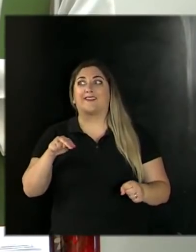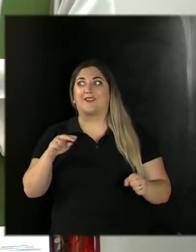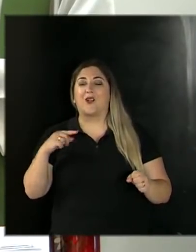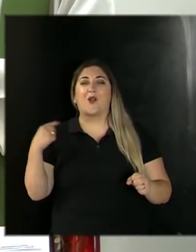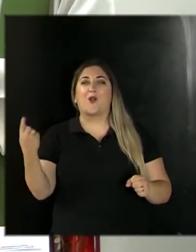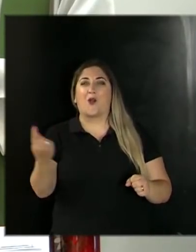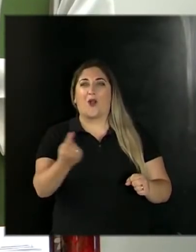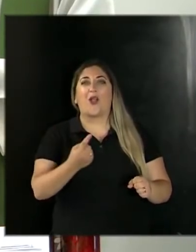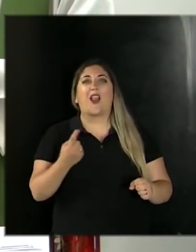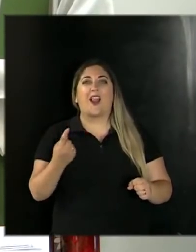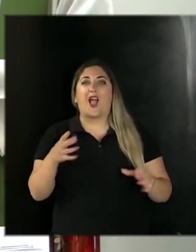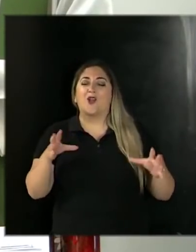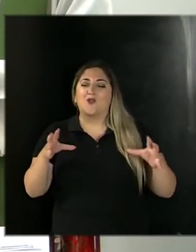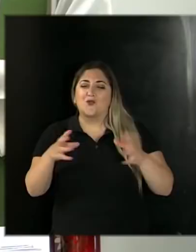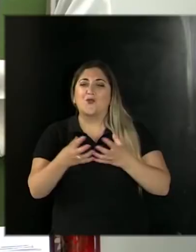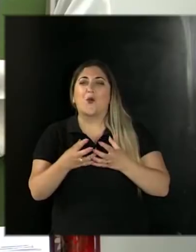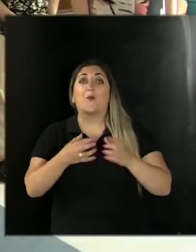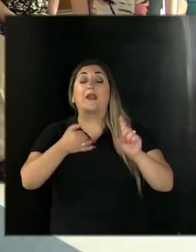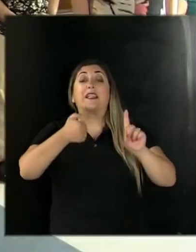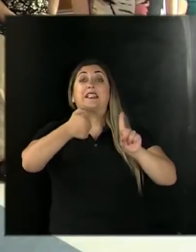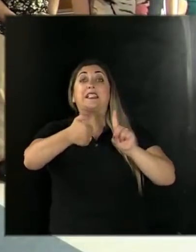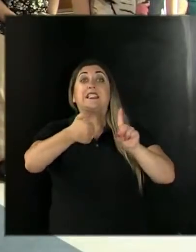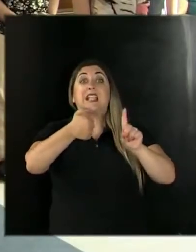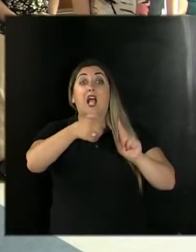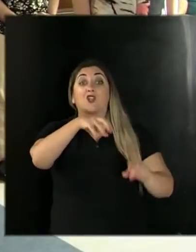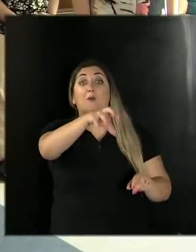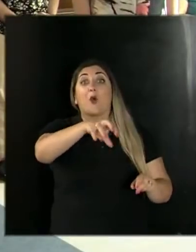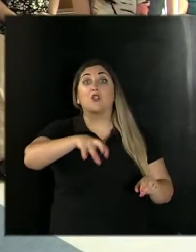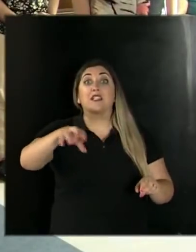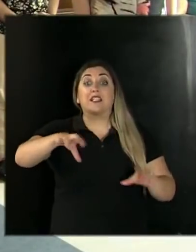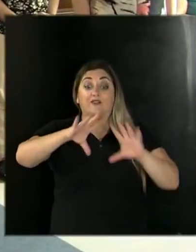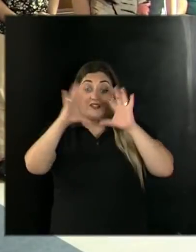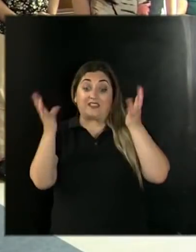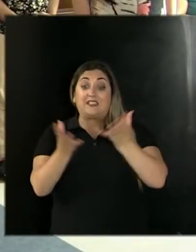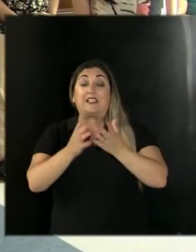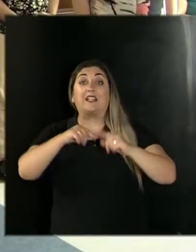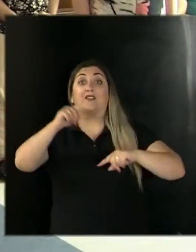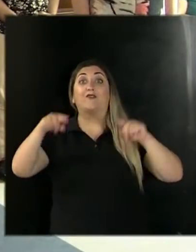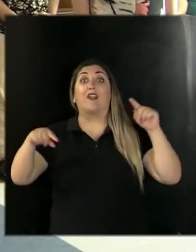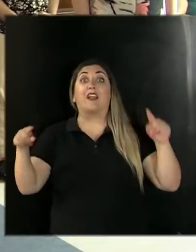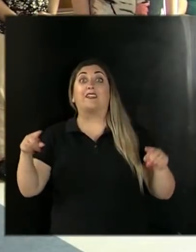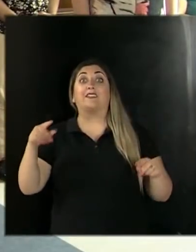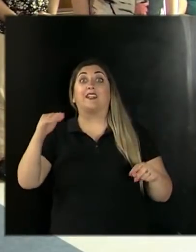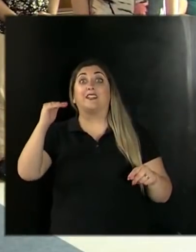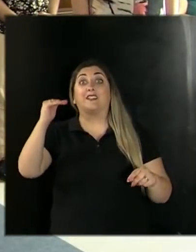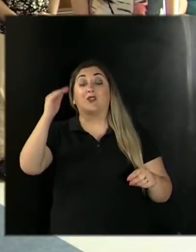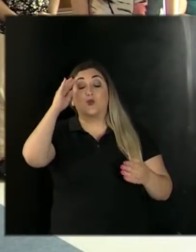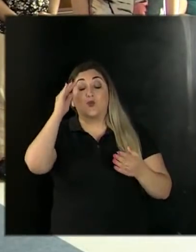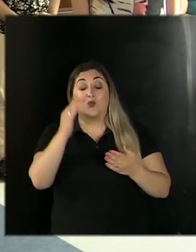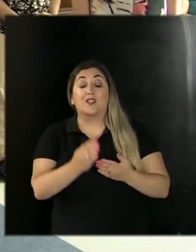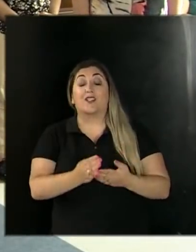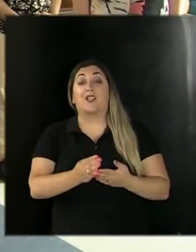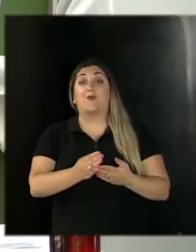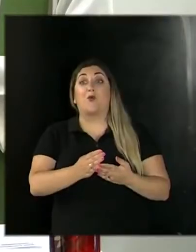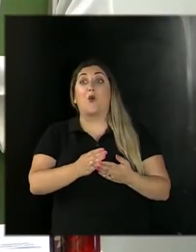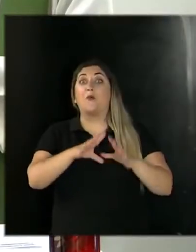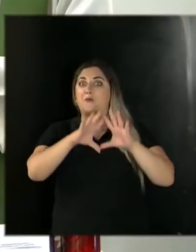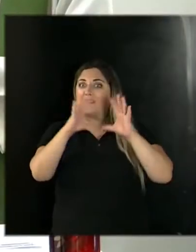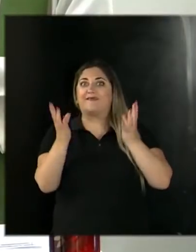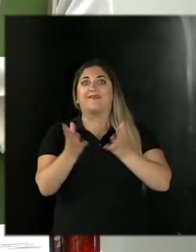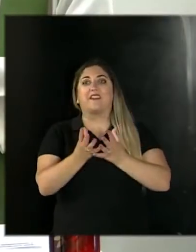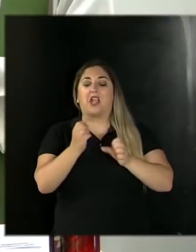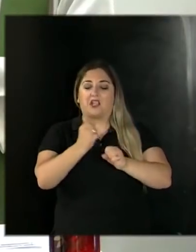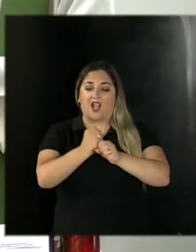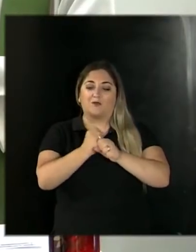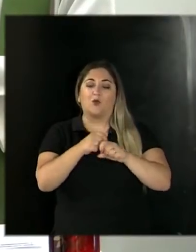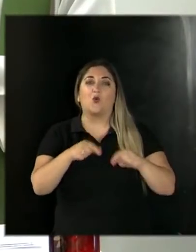16 il-nazzjonalità, il-carers, l-istaff ġejn ukoll minn diversi partijiet tad-dinja.